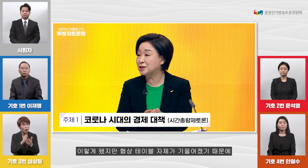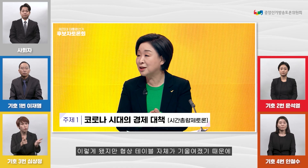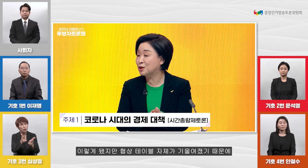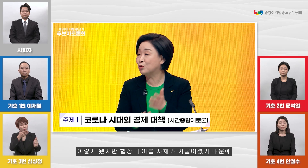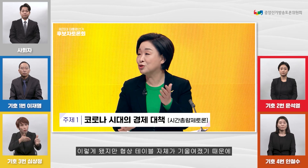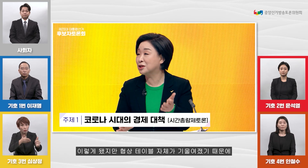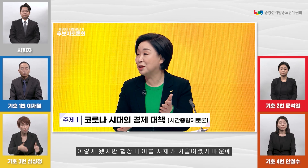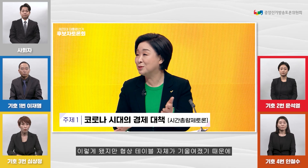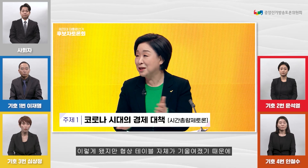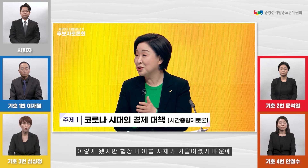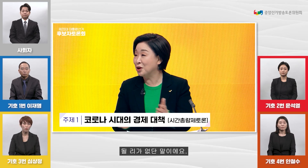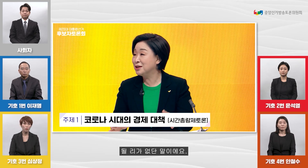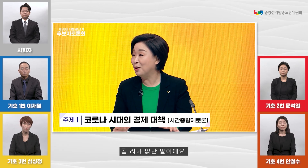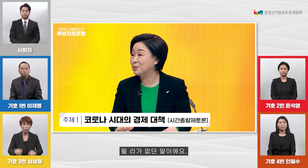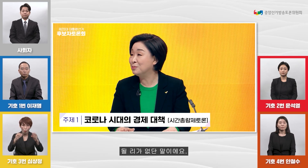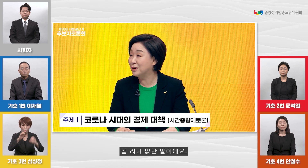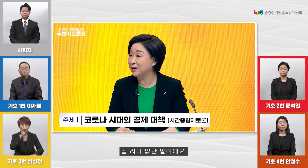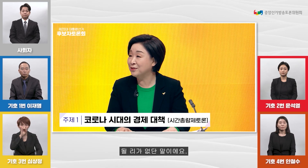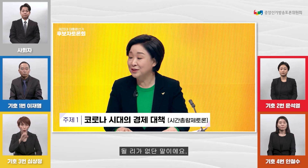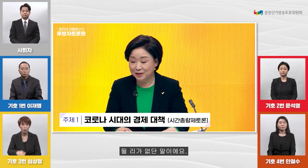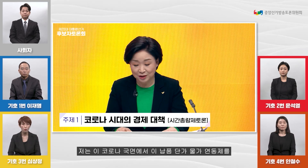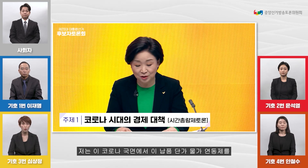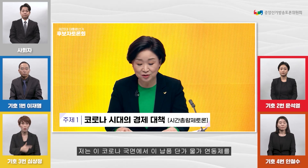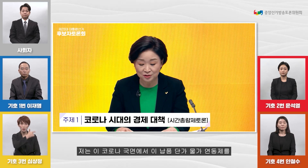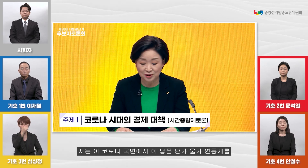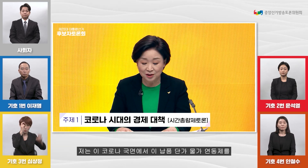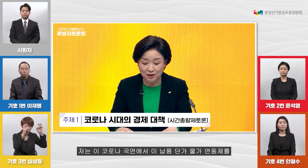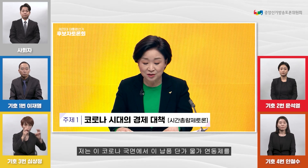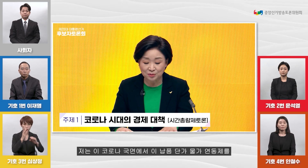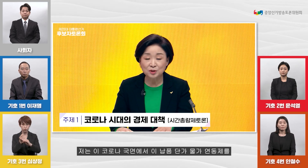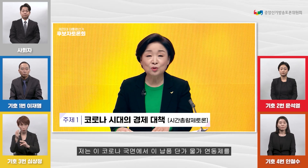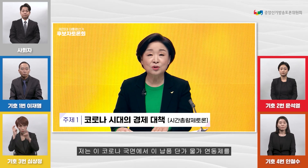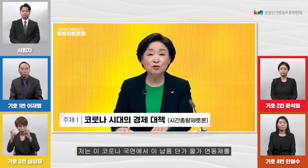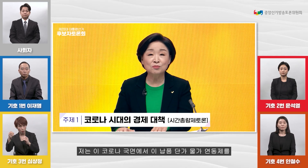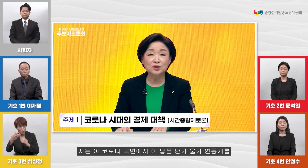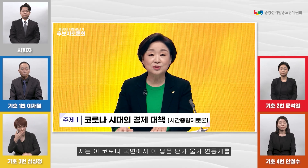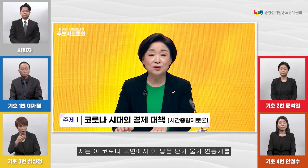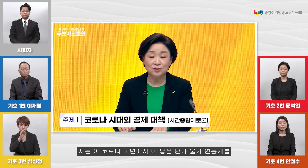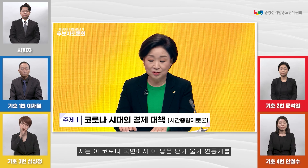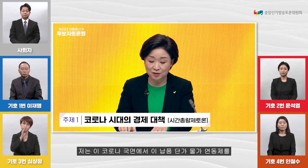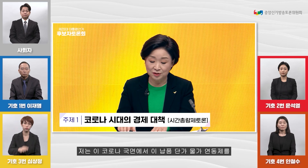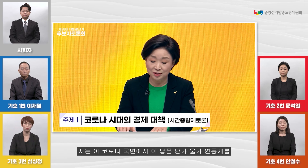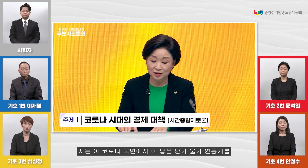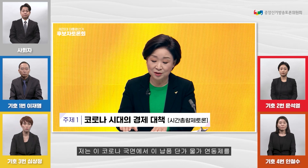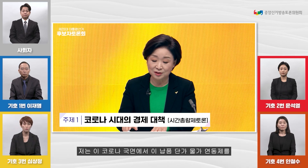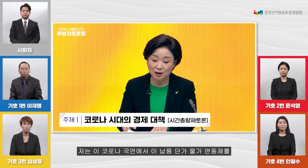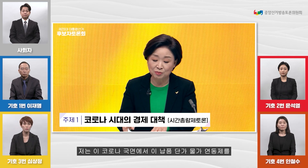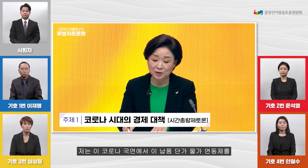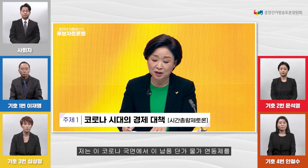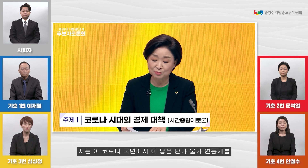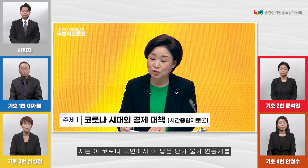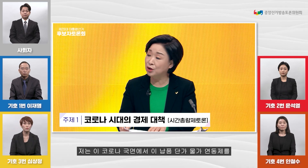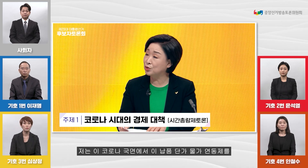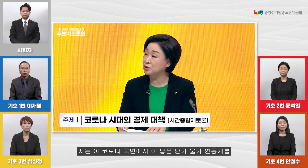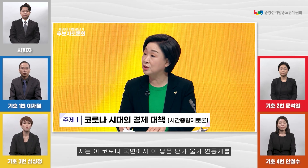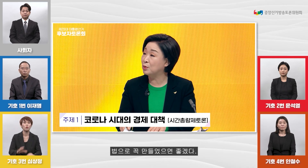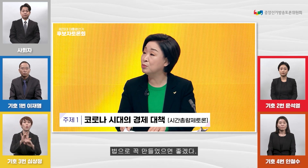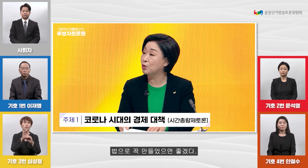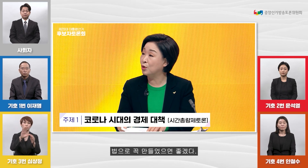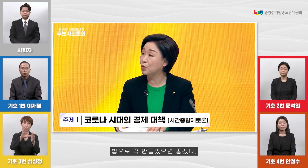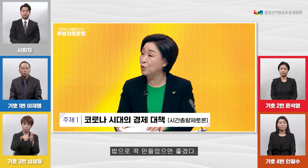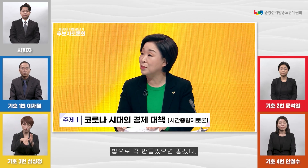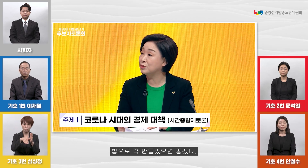테이블 자체가 기울어졌기 때문에 될 리가 없단 말이에요. 그래서 저는 지금 이 코로나 국면에서 이 납품 단가 물가